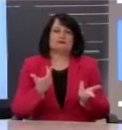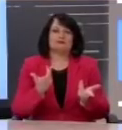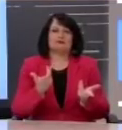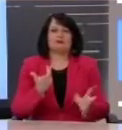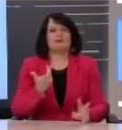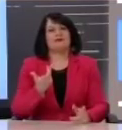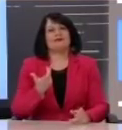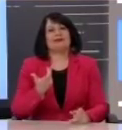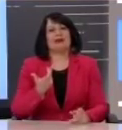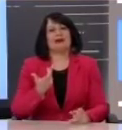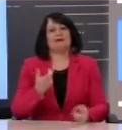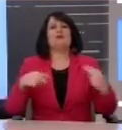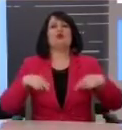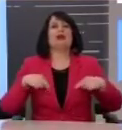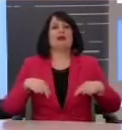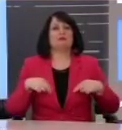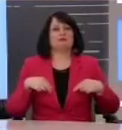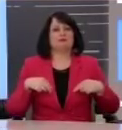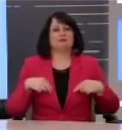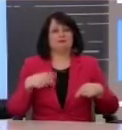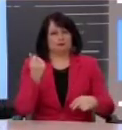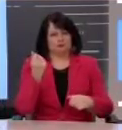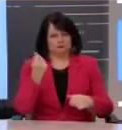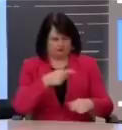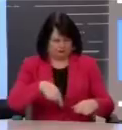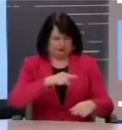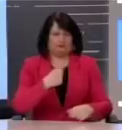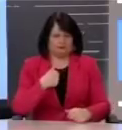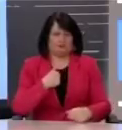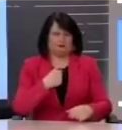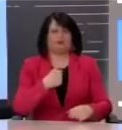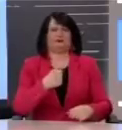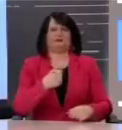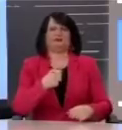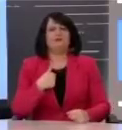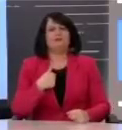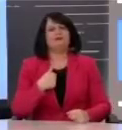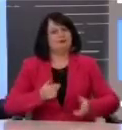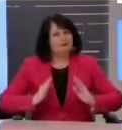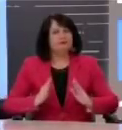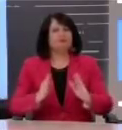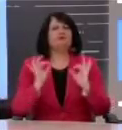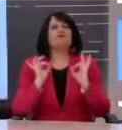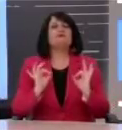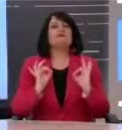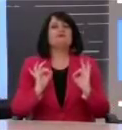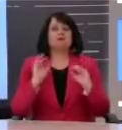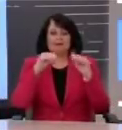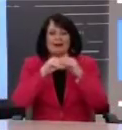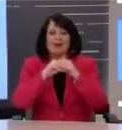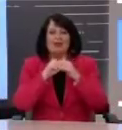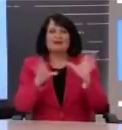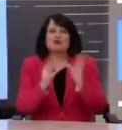των υπουργών οικονομίας μας για την προώθηση συγκεκριμένων επενδύσεων στην